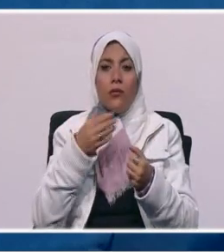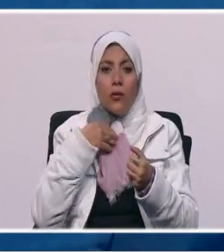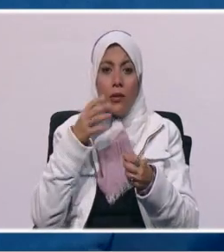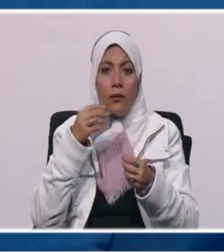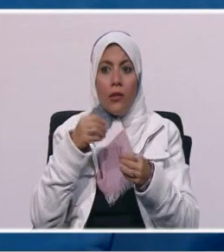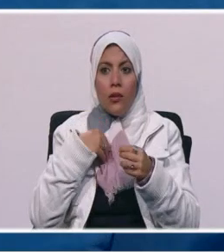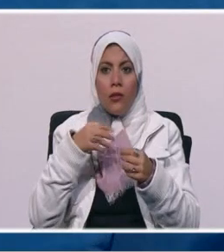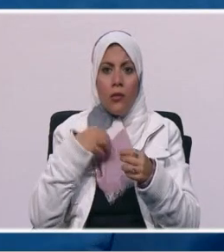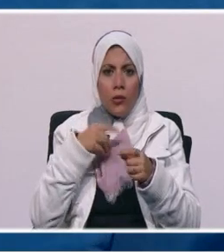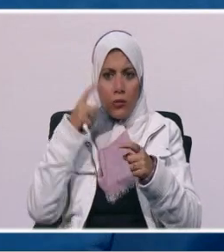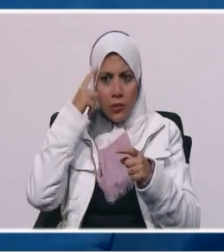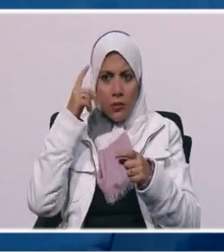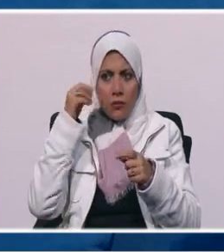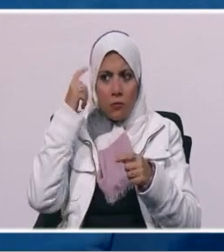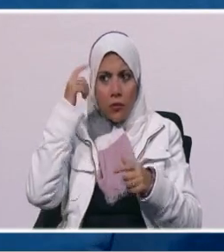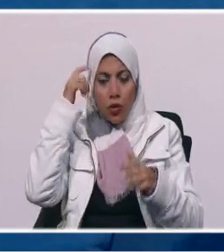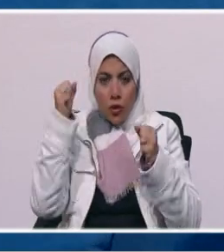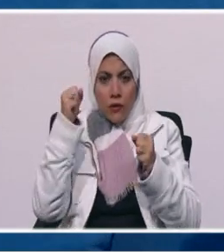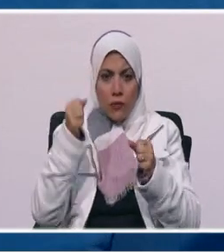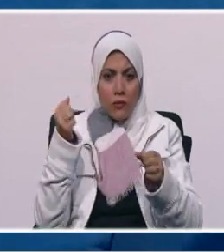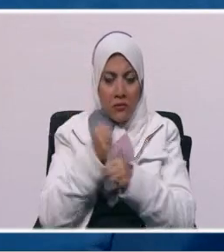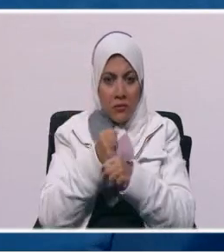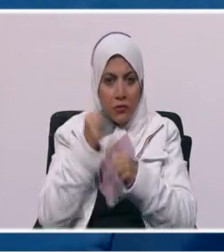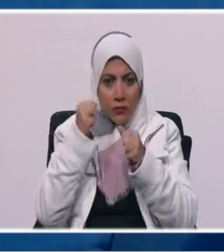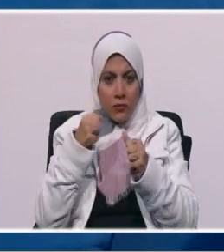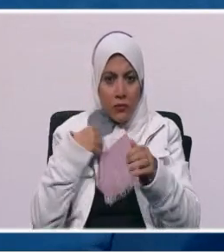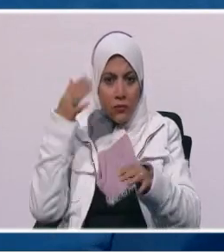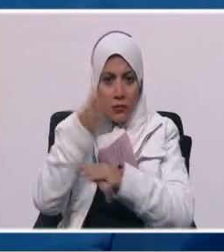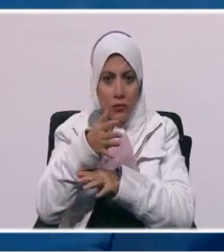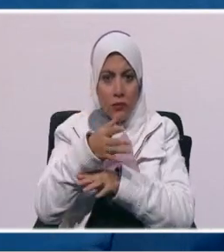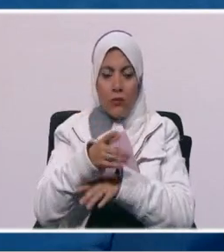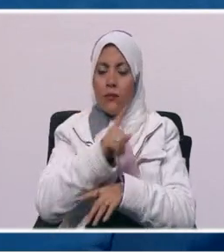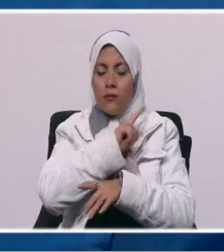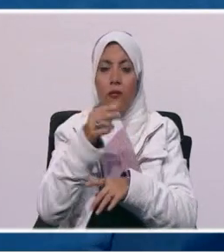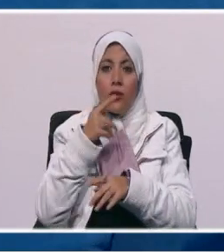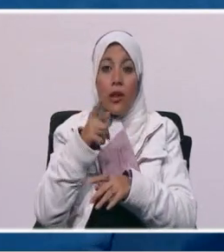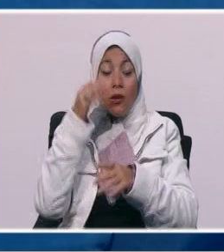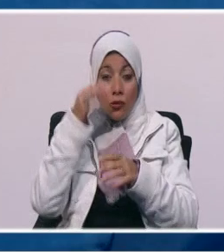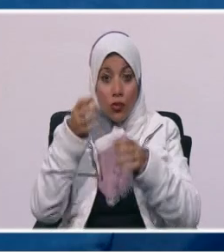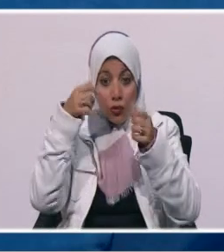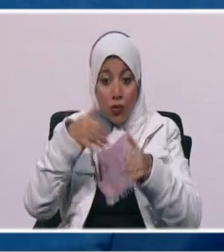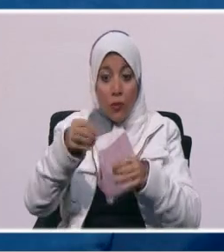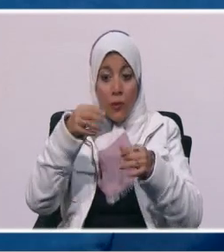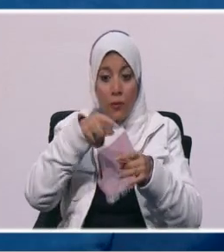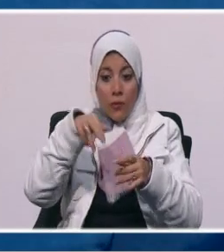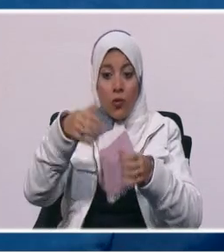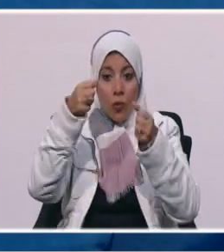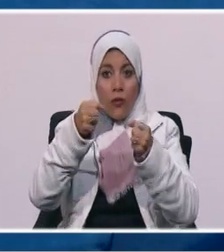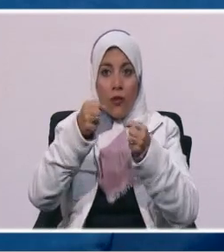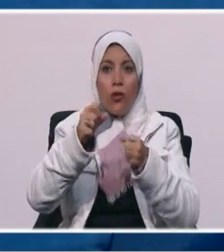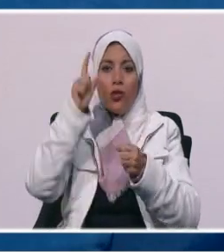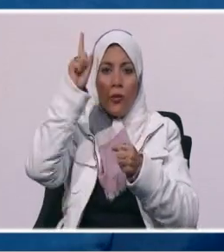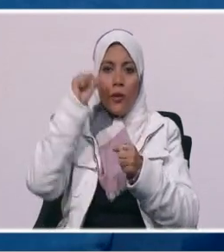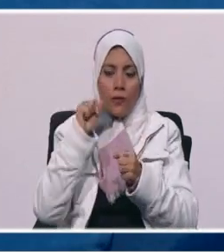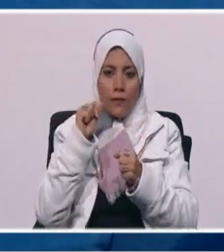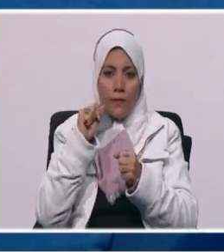وتحديت نفسي في حاجات كتير قوي. مفيش حاجه ممكن توقفني الا ربنا، وانا برج القوس